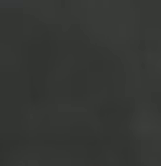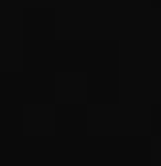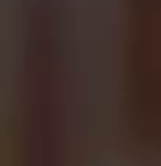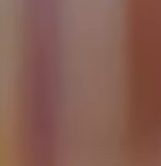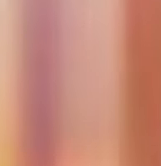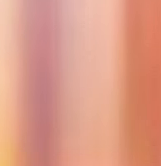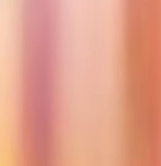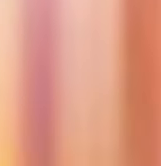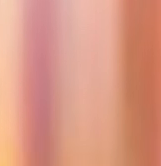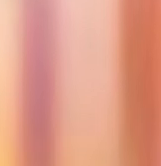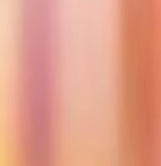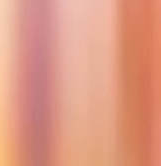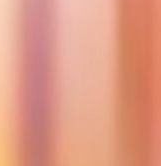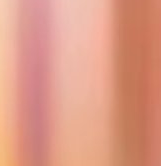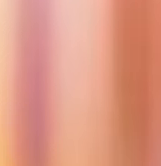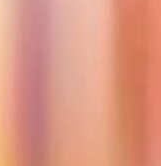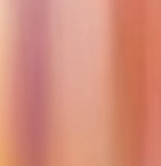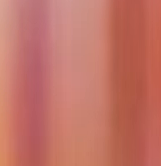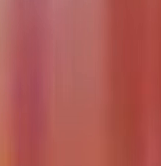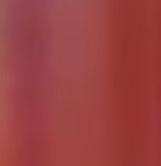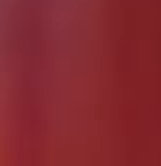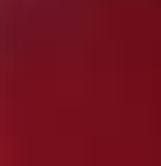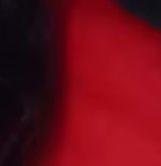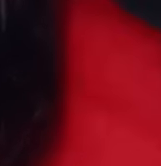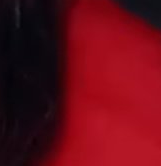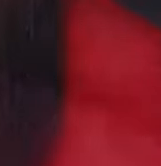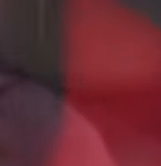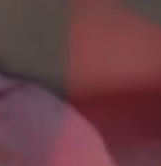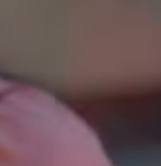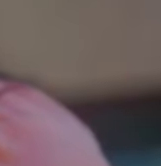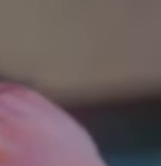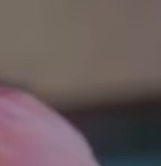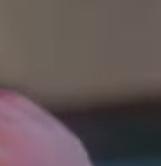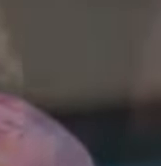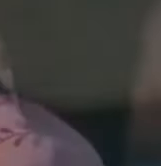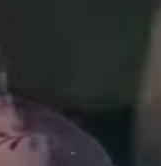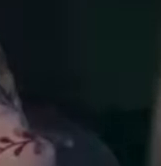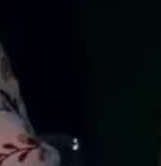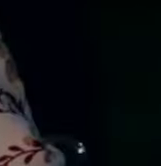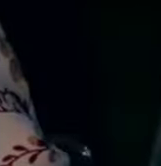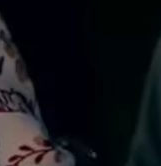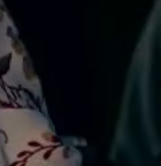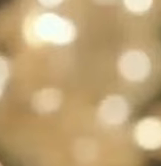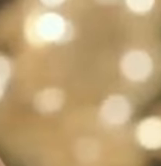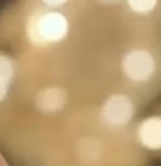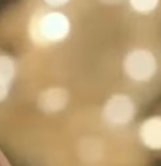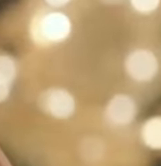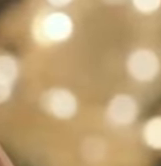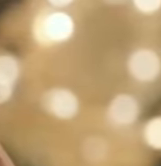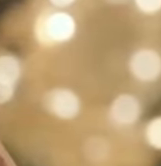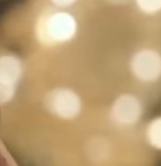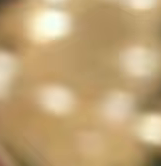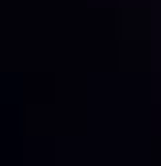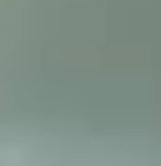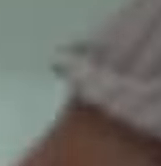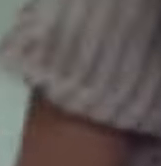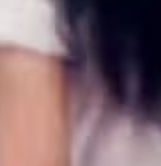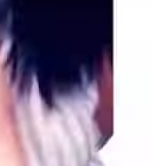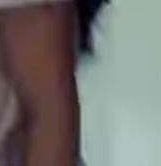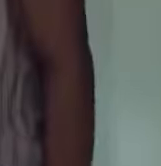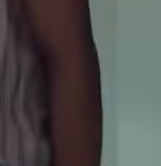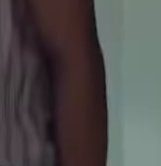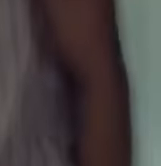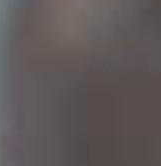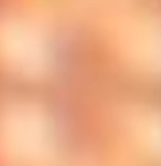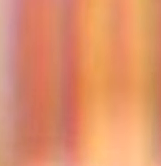anak. Parang kilala ko talaga siya eh. Hindi kaya siya yung totoong nanay? Siya po ang inyong nawawalang anak.